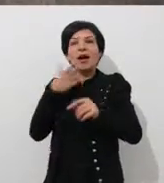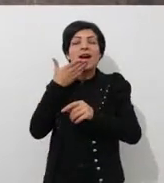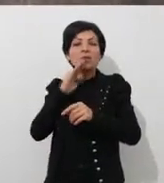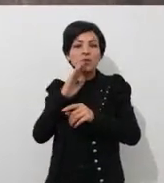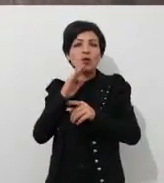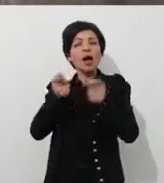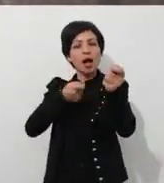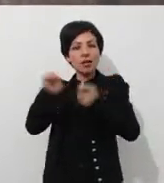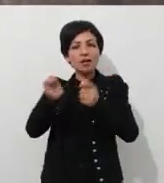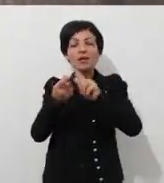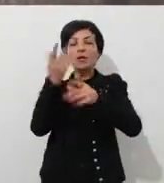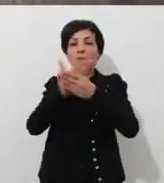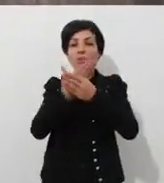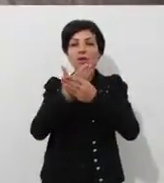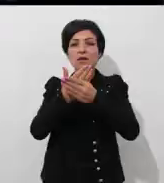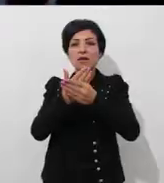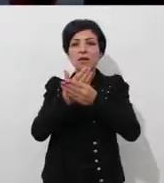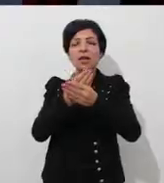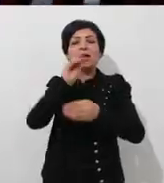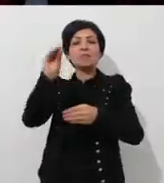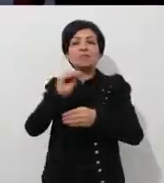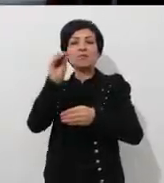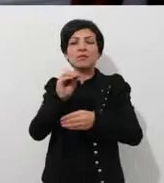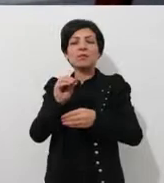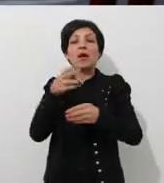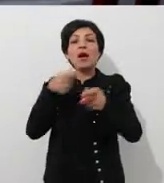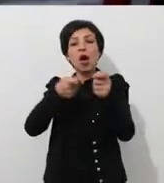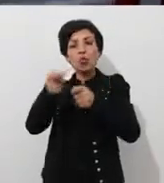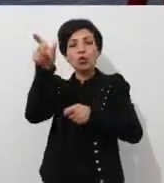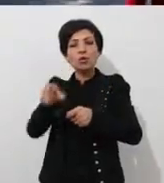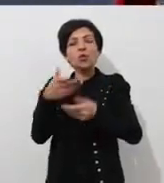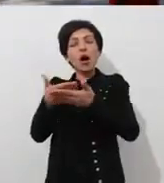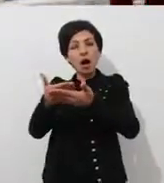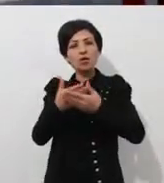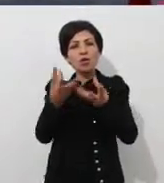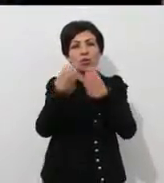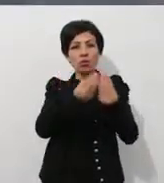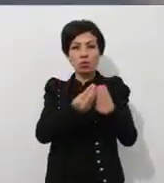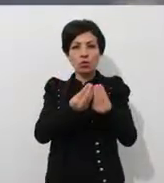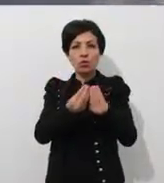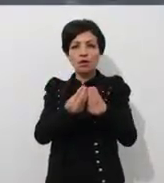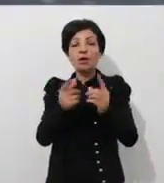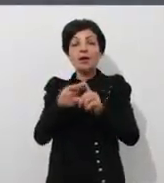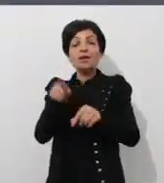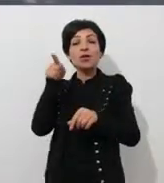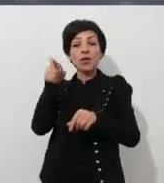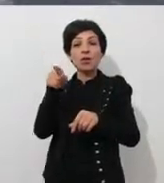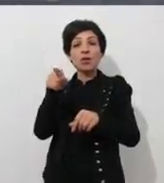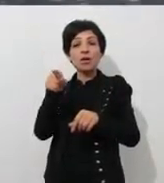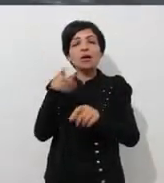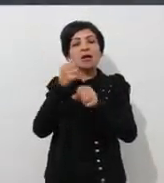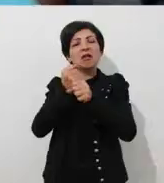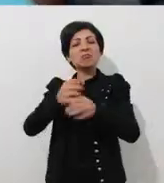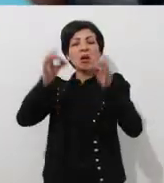الثانية، وسي جلال بالذات فهمت كيفاش عاوننا برشا، فهمت كيفاش الرجل وعم يخدم خدمته صح.